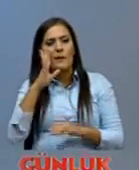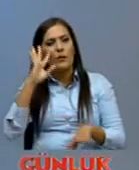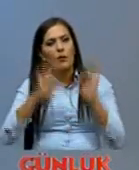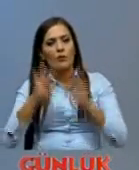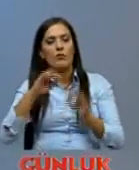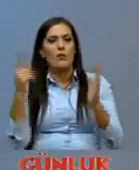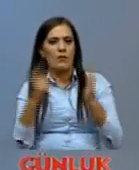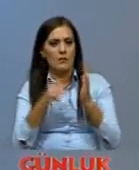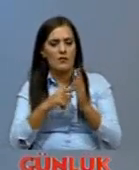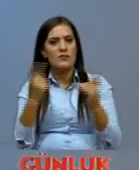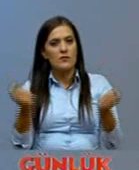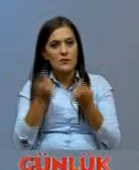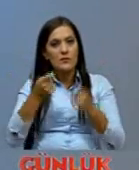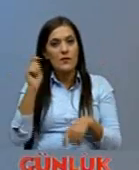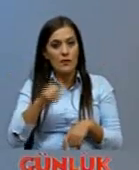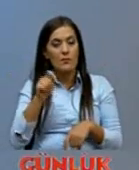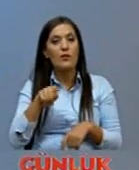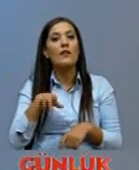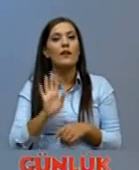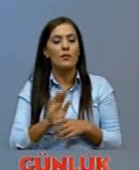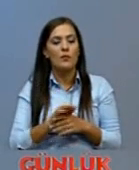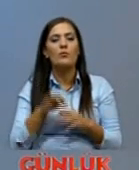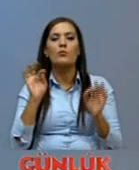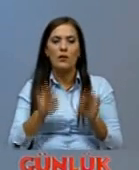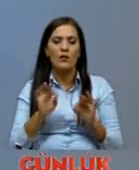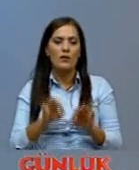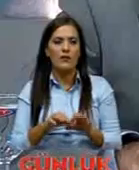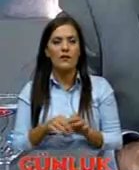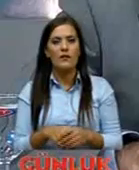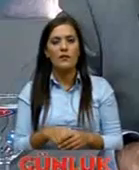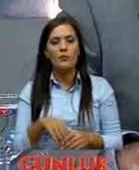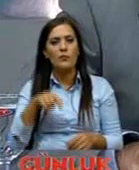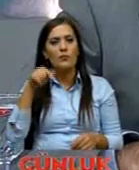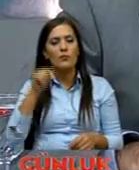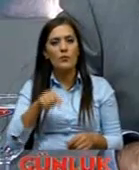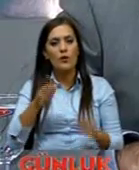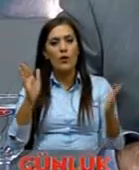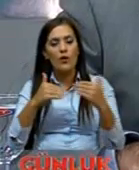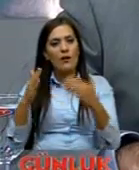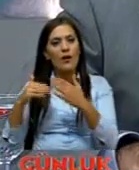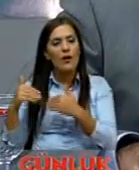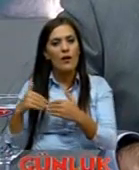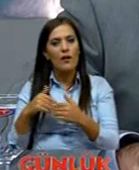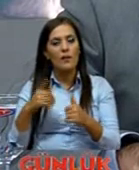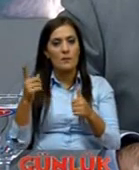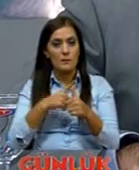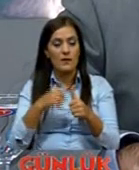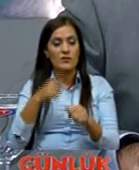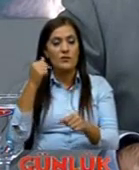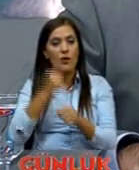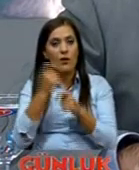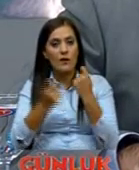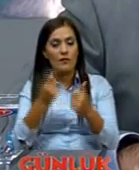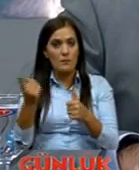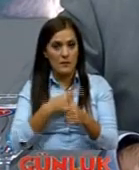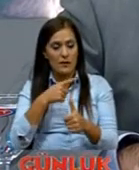otokontrol amaçlı çalışmalar yapıyorsunuz, öyle değil mi? Muhakkak. Yani bu odalarımızın birinci asli